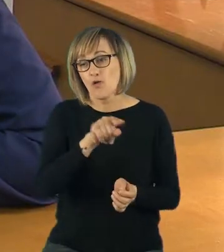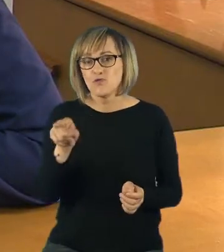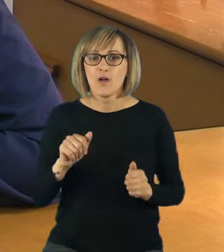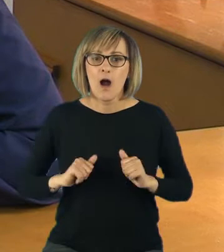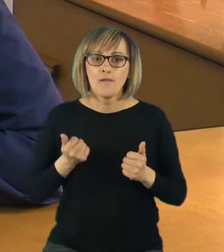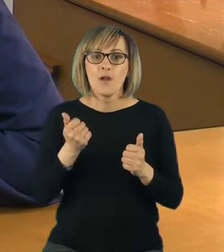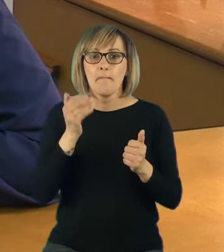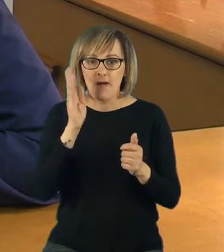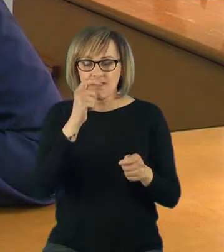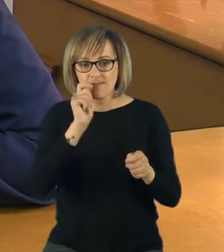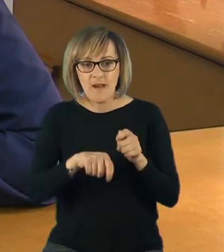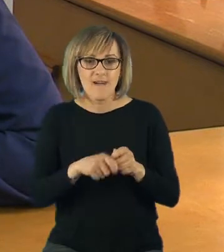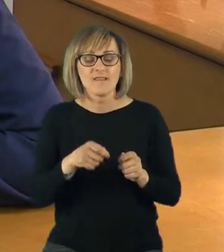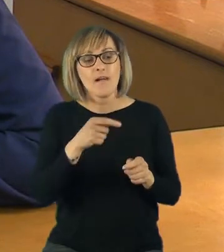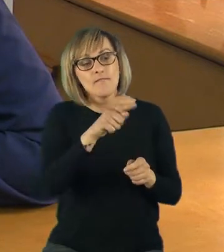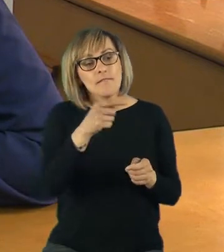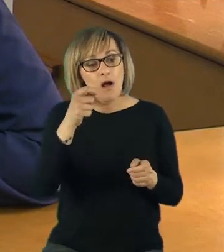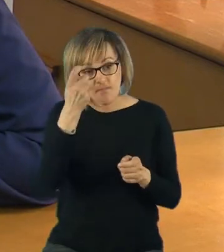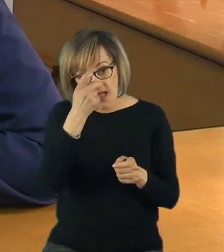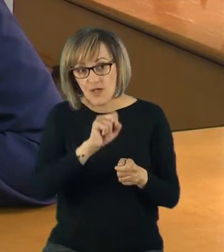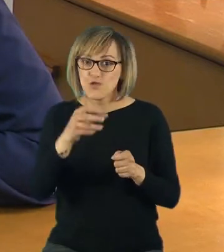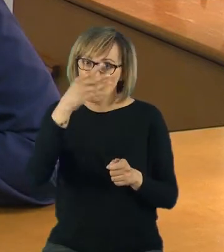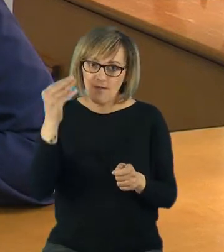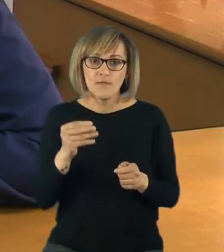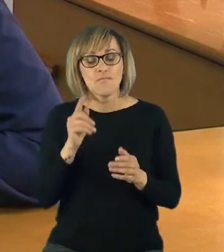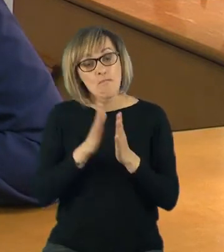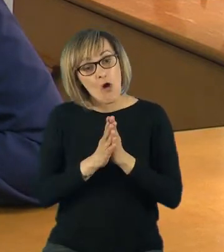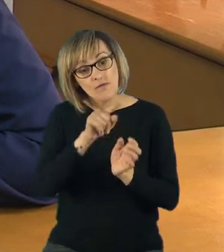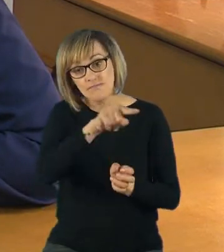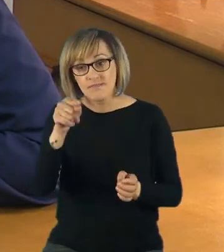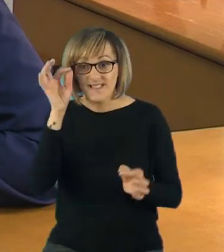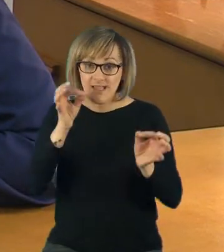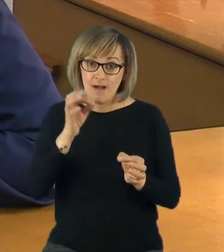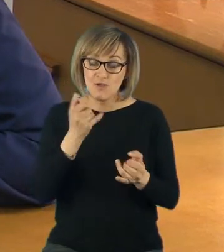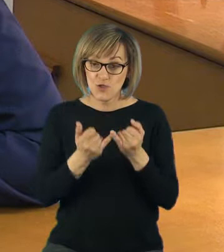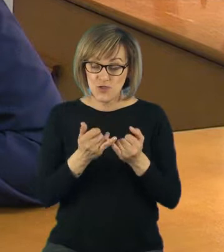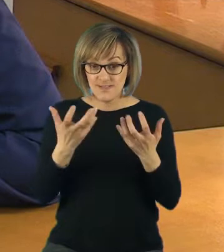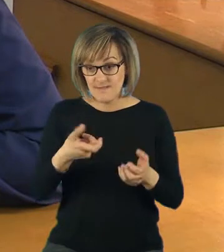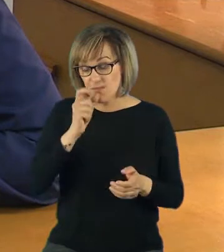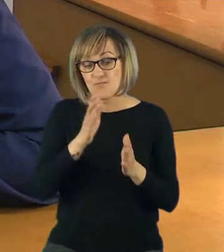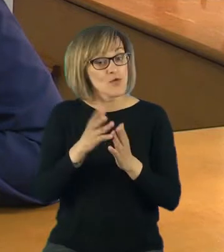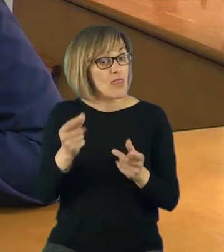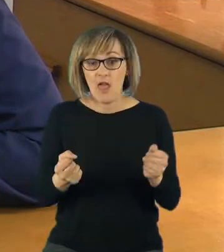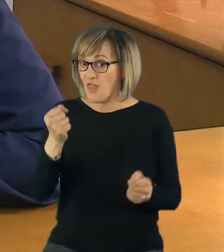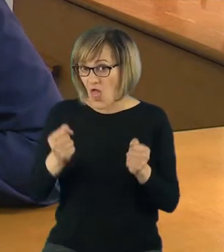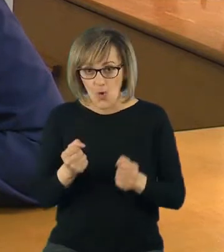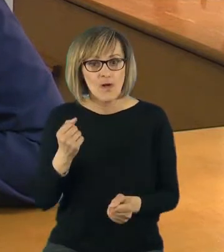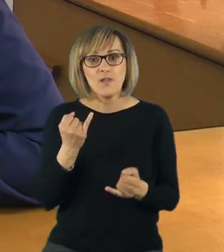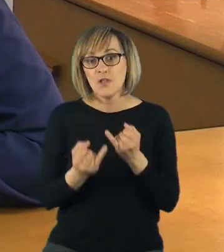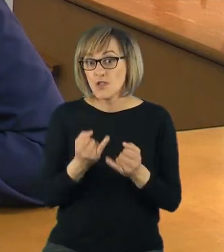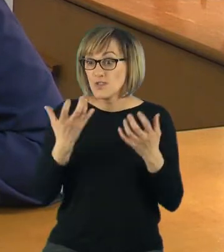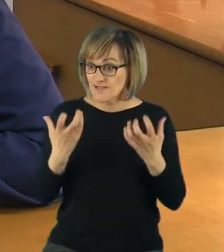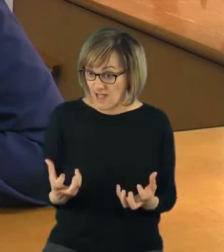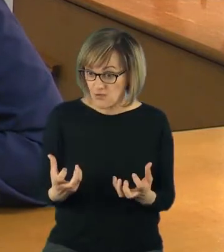będą sprawdzać stan trzeźwości kierujących. Warto więc dwa razy się zastanowić, niż potem ponosić no, surowe konsekwencje świątecznej